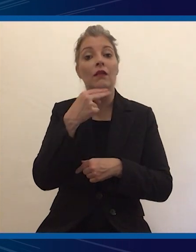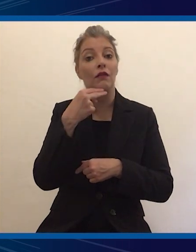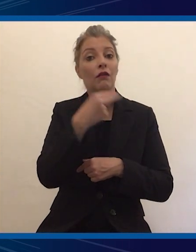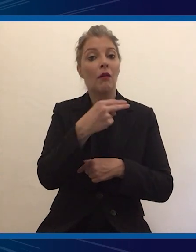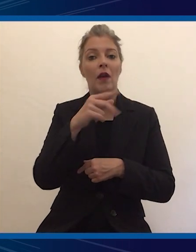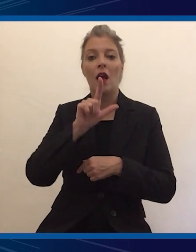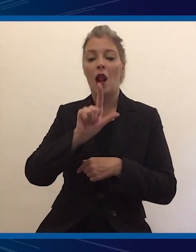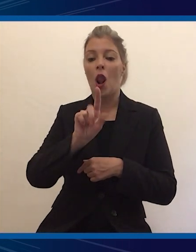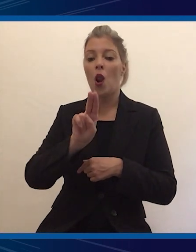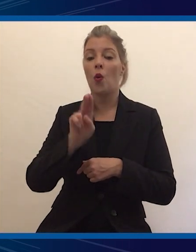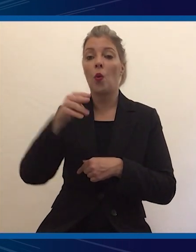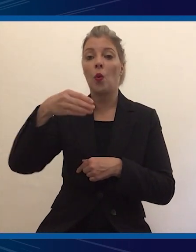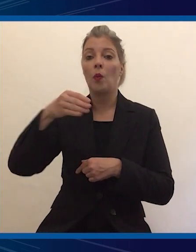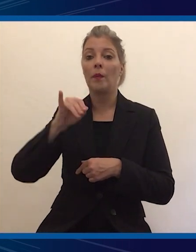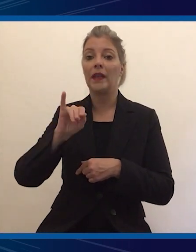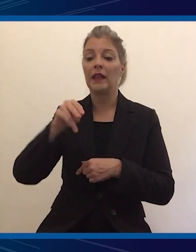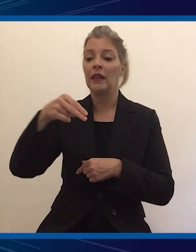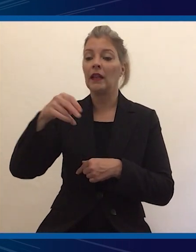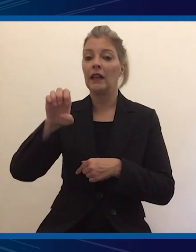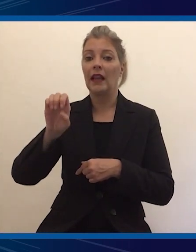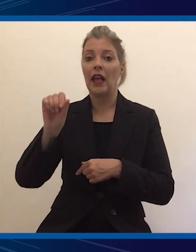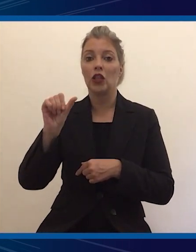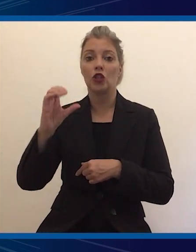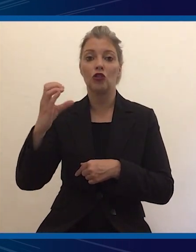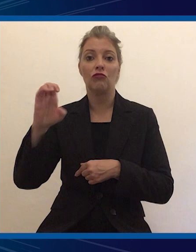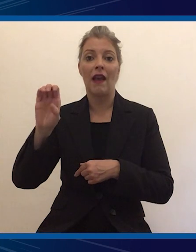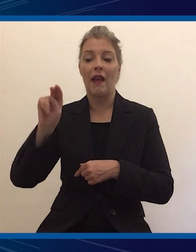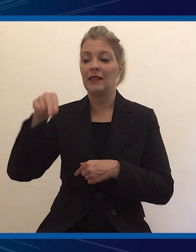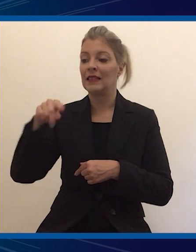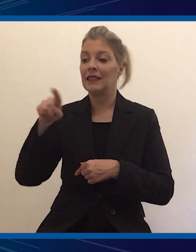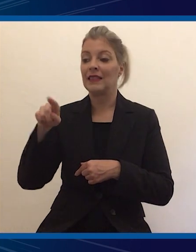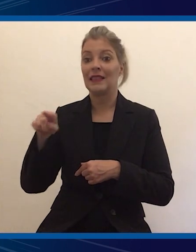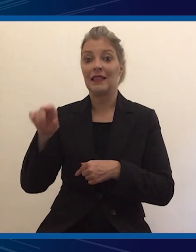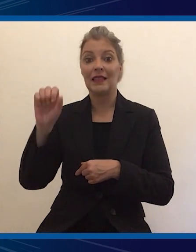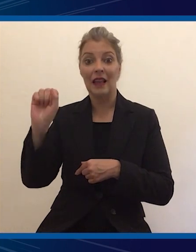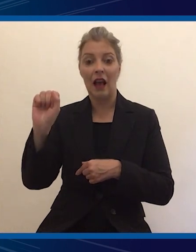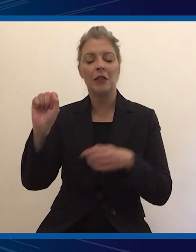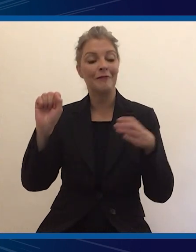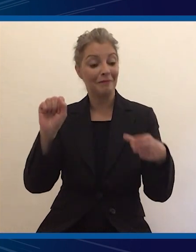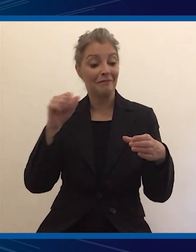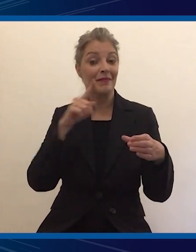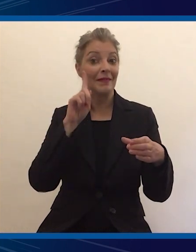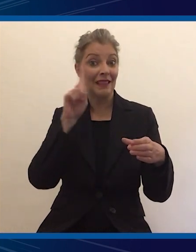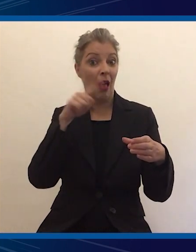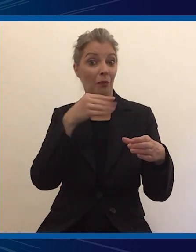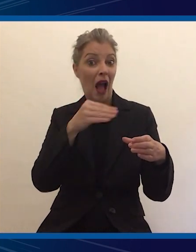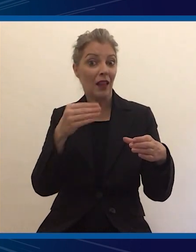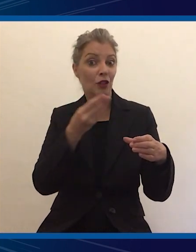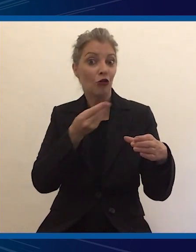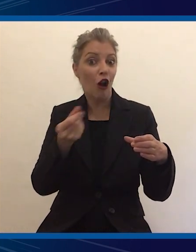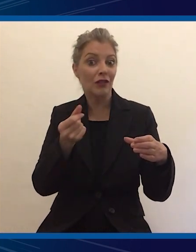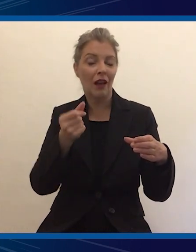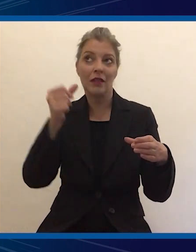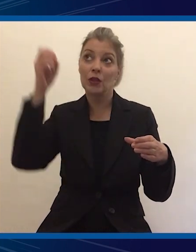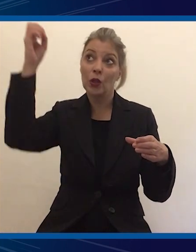meglio osservabile sotto il radiamento ultravioletto. E così il piccolo diventa